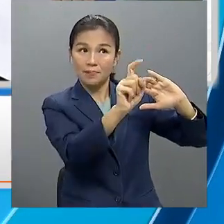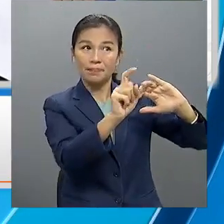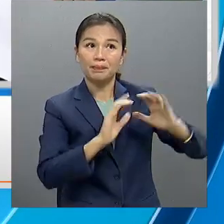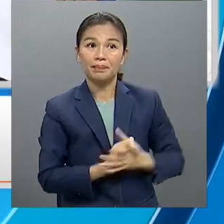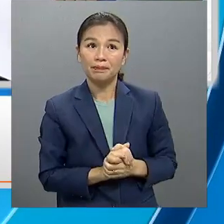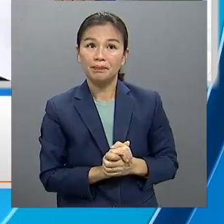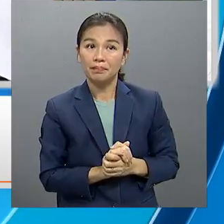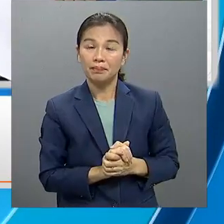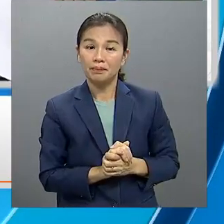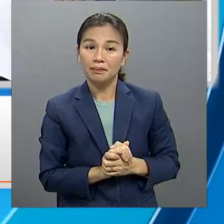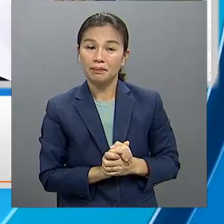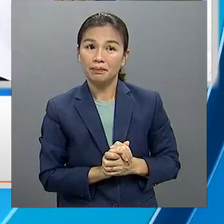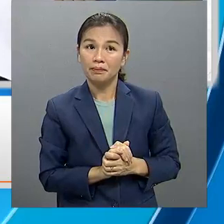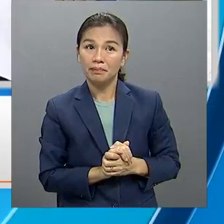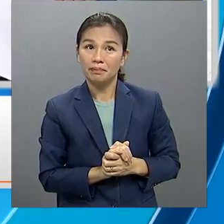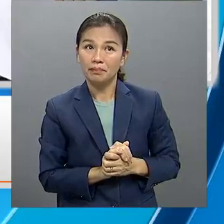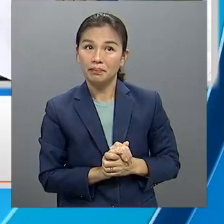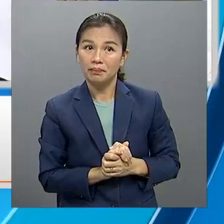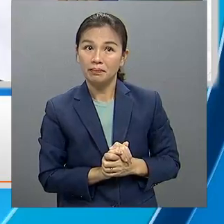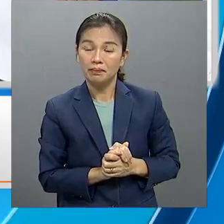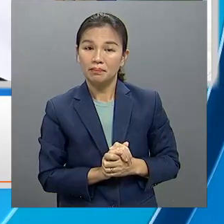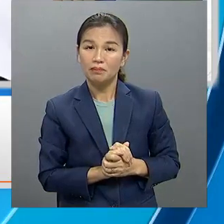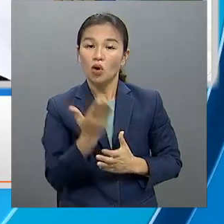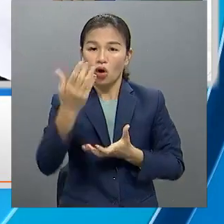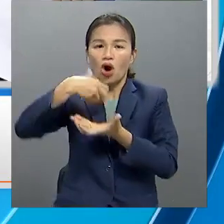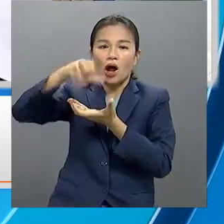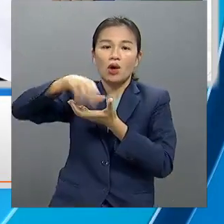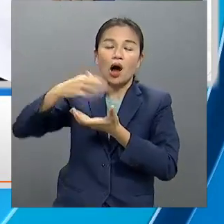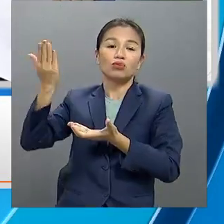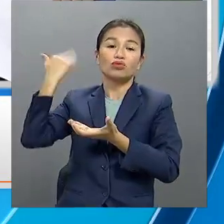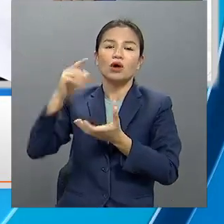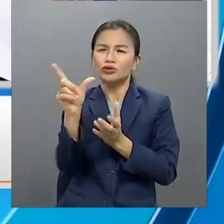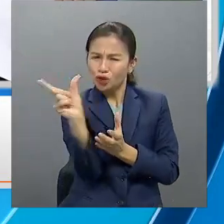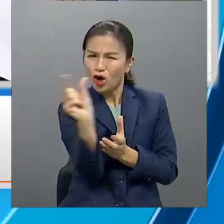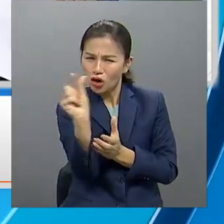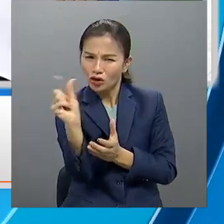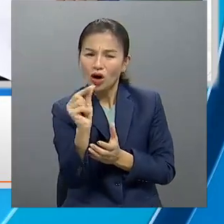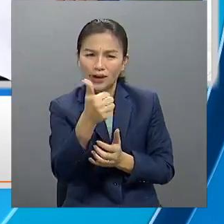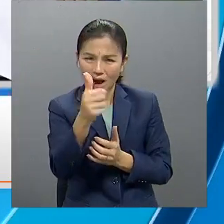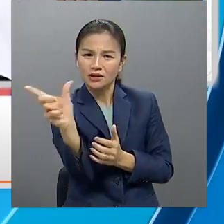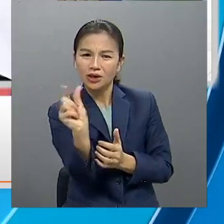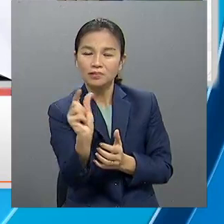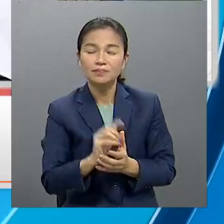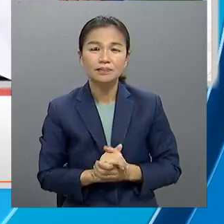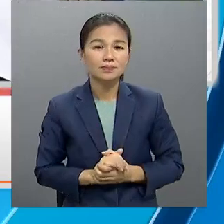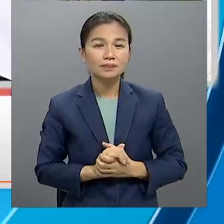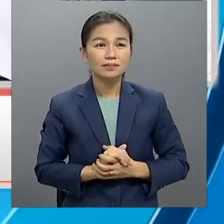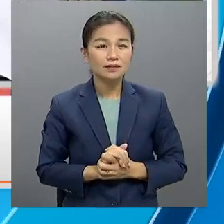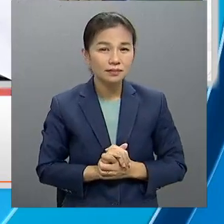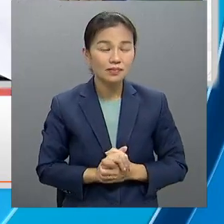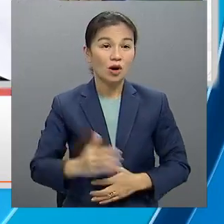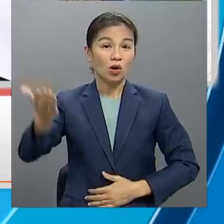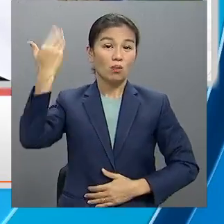ตามผมขอเล่าอดีตที่ถึงแก่ไหม อาจจะย่อๆสั้นๆนะคะนายก ครับคือในอดีตนักสถานที่ตรง